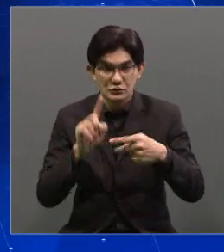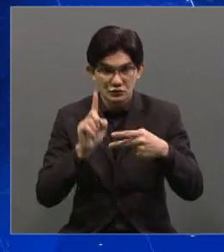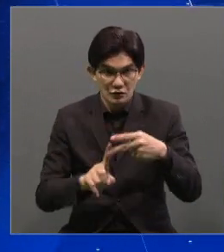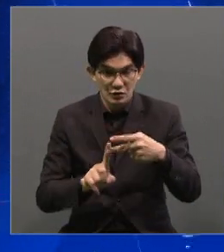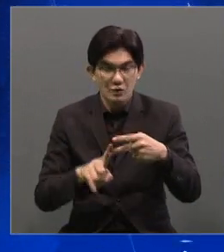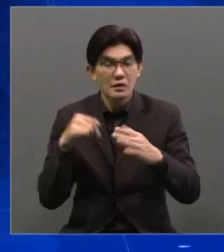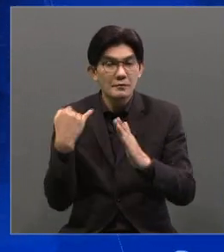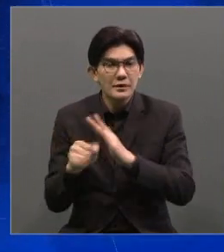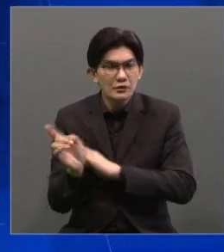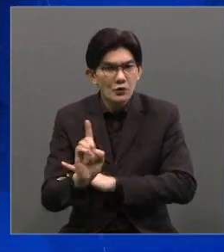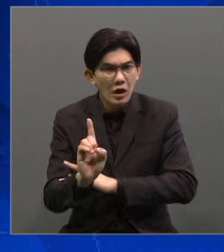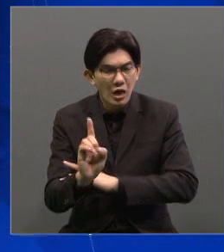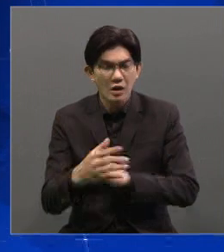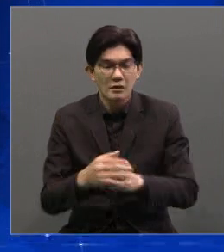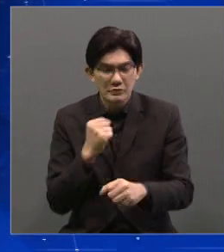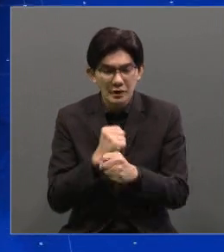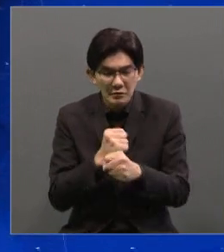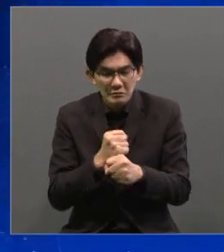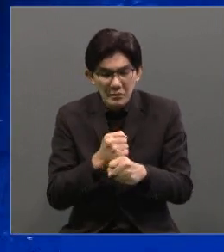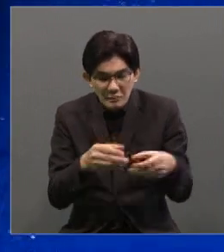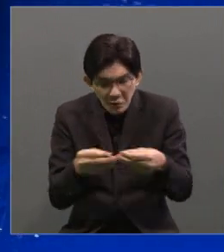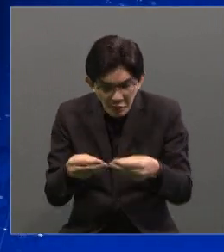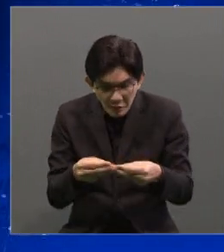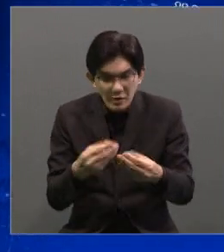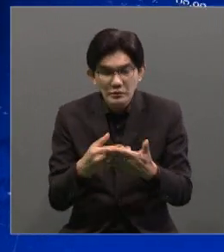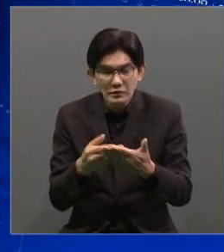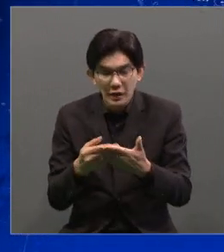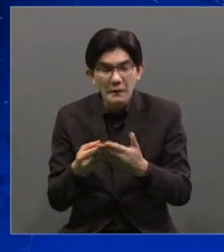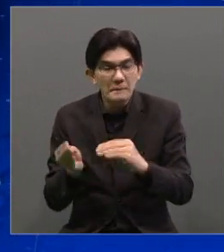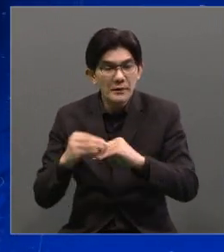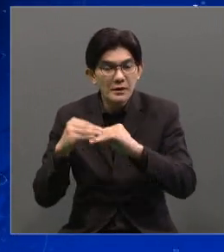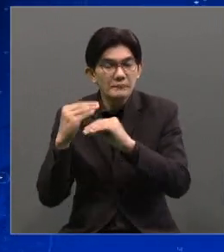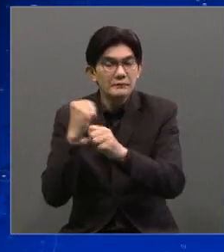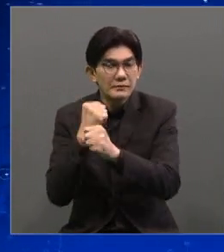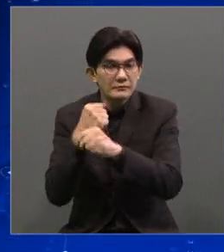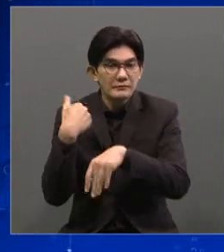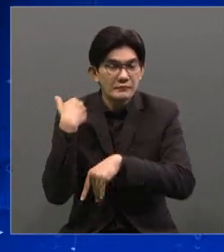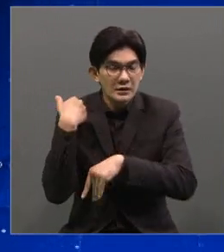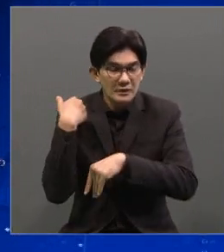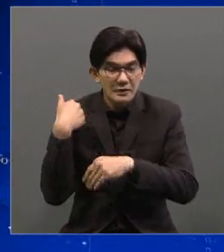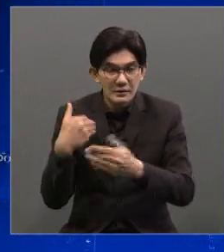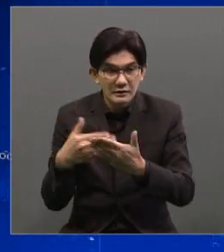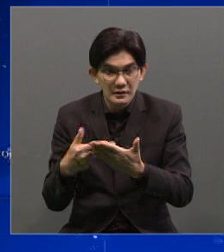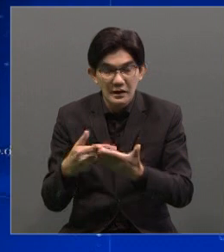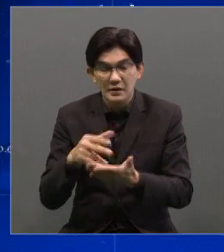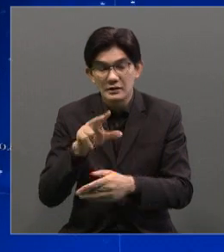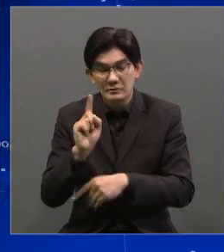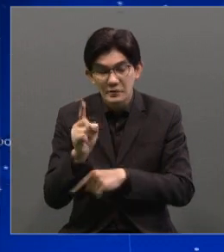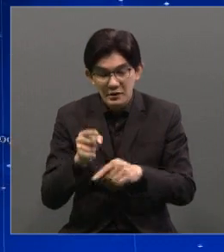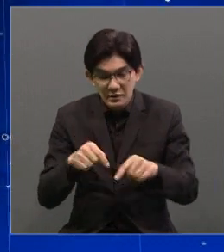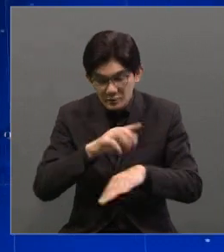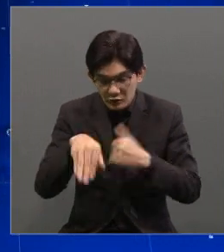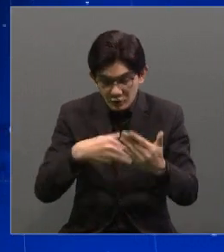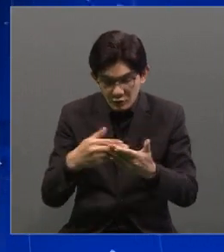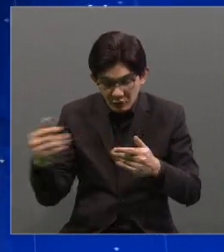โดนข้อหาร่วมกันจัดให้มีการเล่นการพนันแล้วก็ร่วมกันฟอกเงินอันนี้มาจากจะมีเส้นทางการเงิน 39เส้น